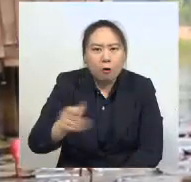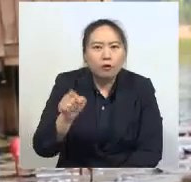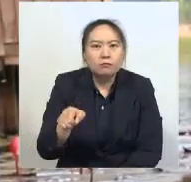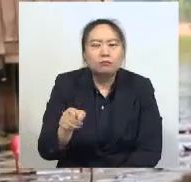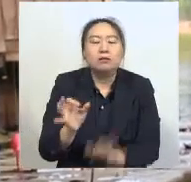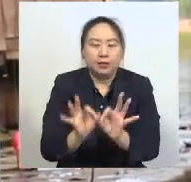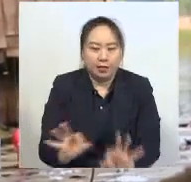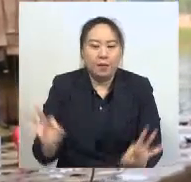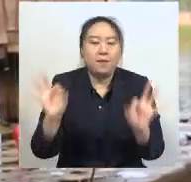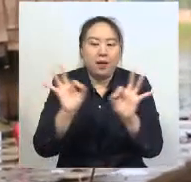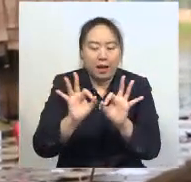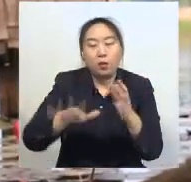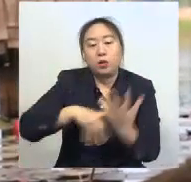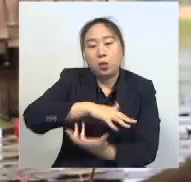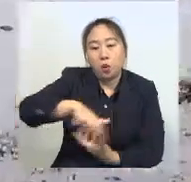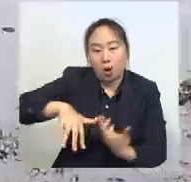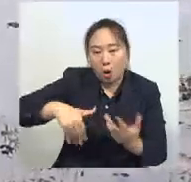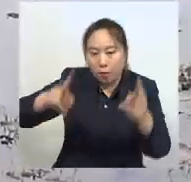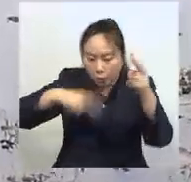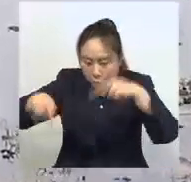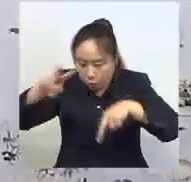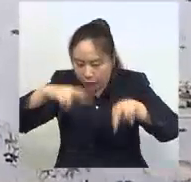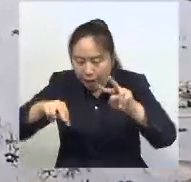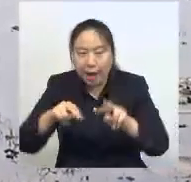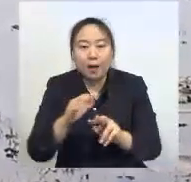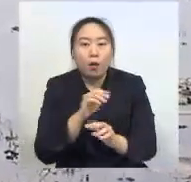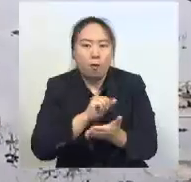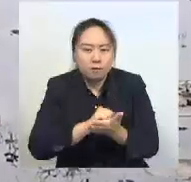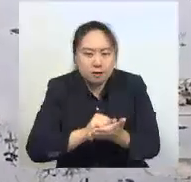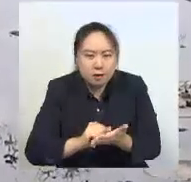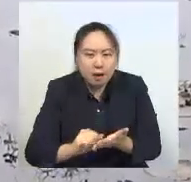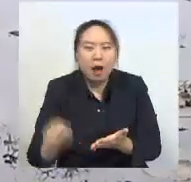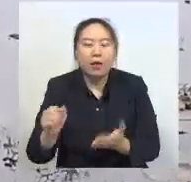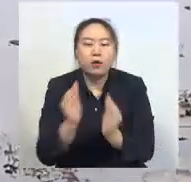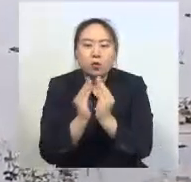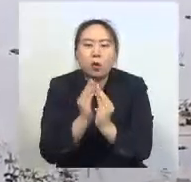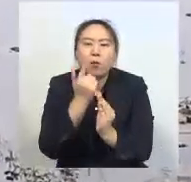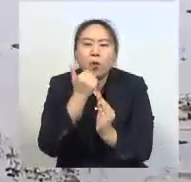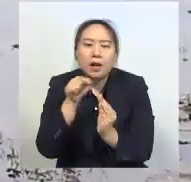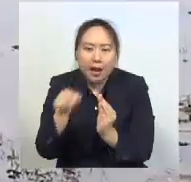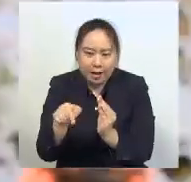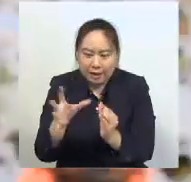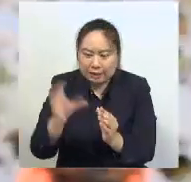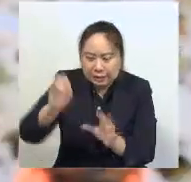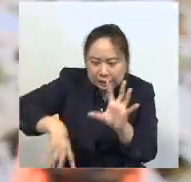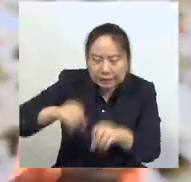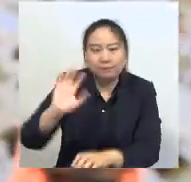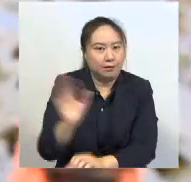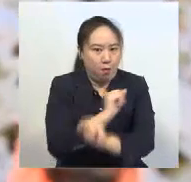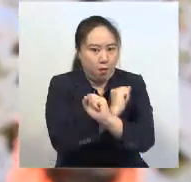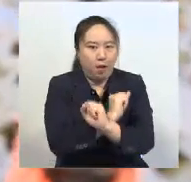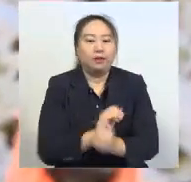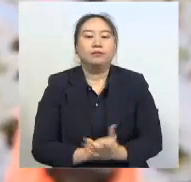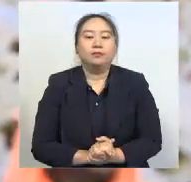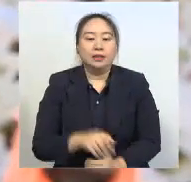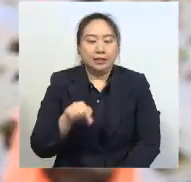ก็คือการดูแลระบบนิเวศรักษาความสะอาดและไม่ทำลายความสวยงามของดอกบัว คือที่นี่อากาศดี